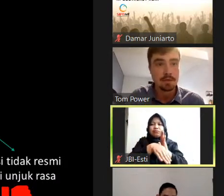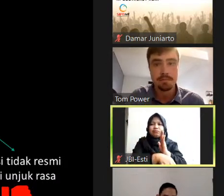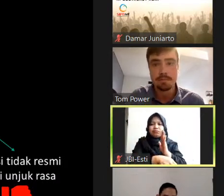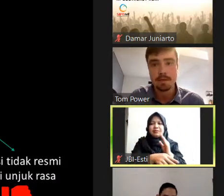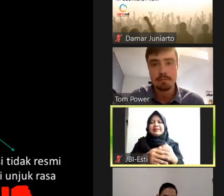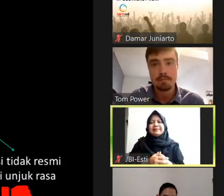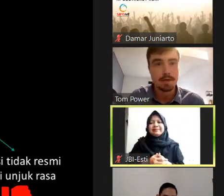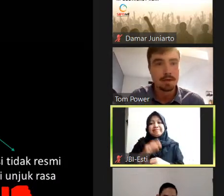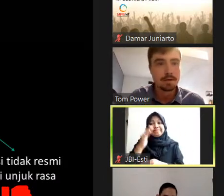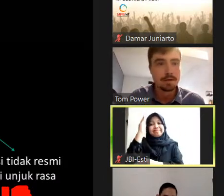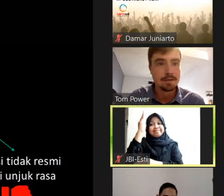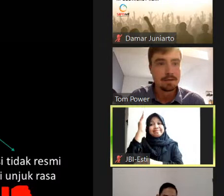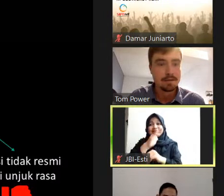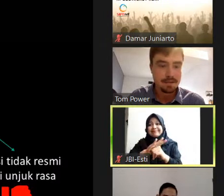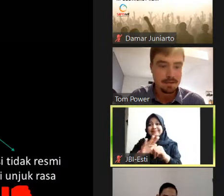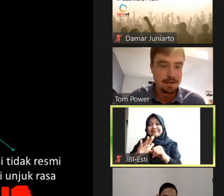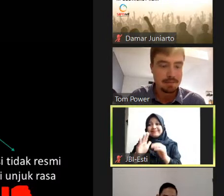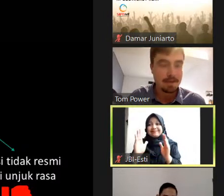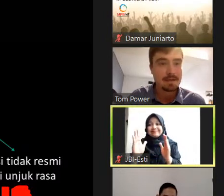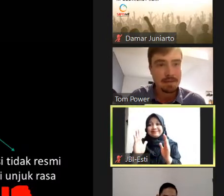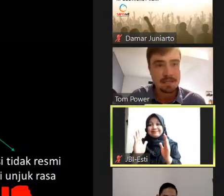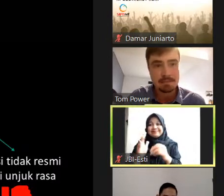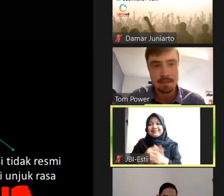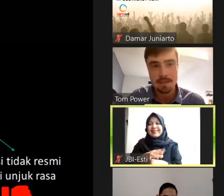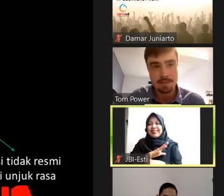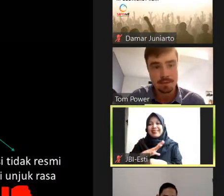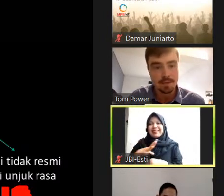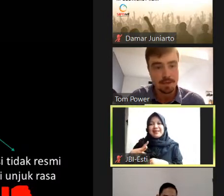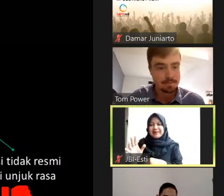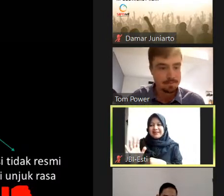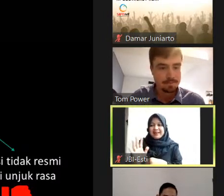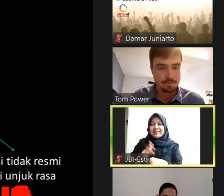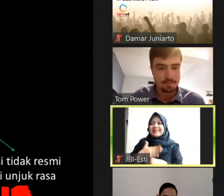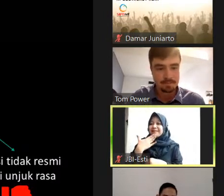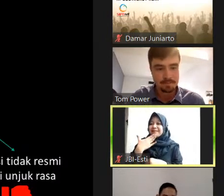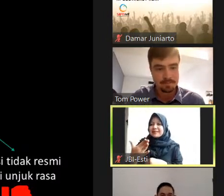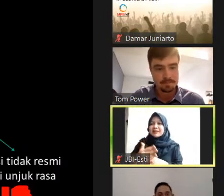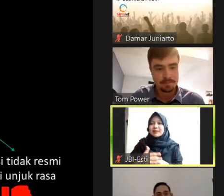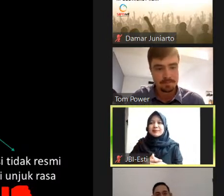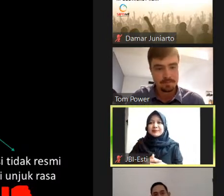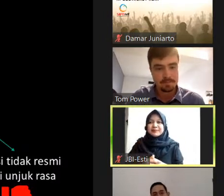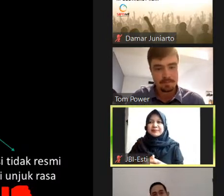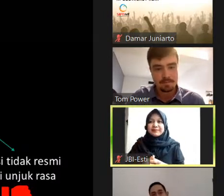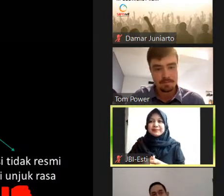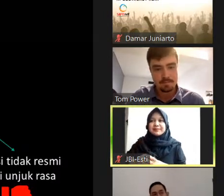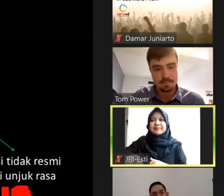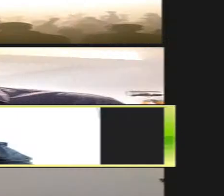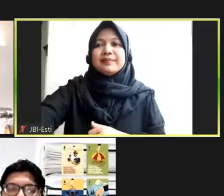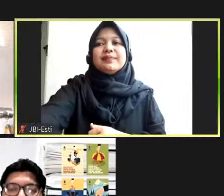ya, biar tidak kelamaan. Terima kasih banyak atas waktunya.